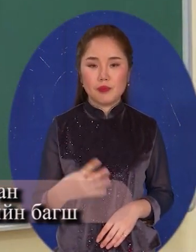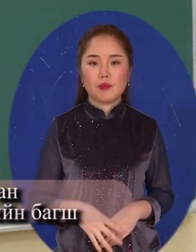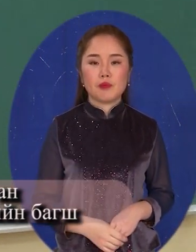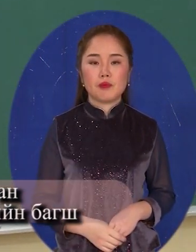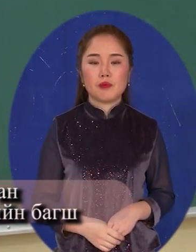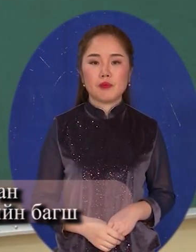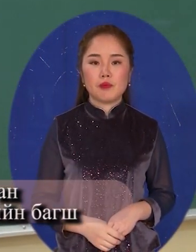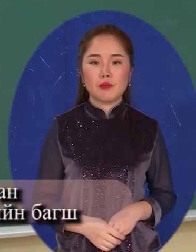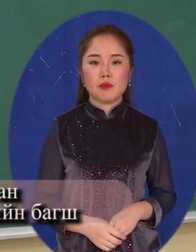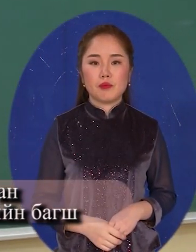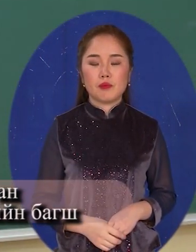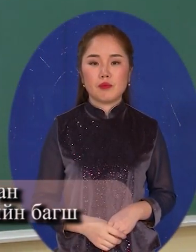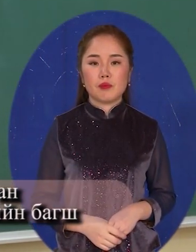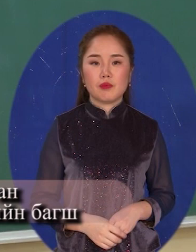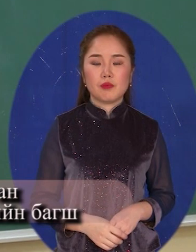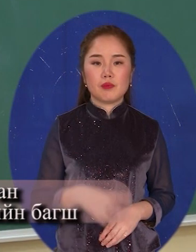254,